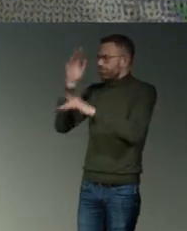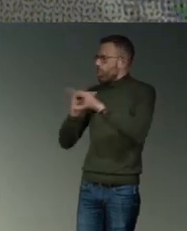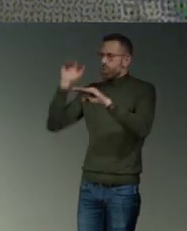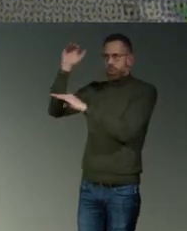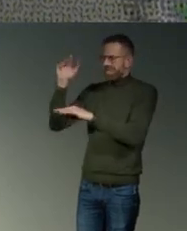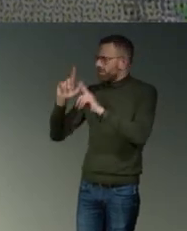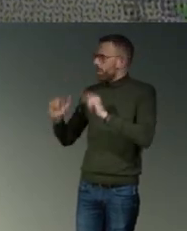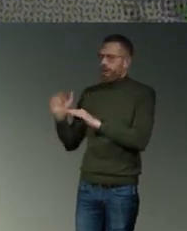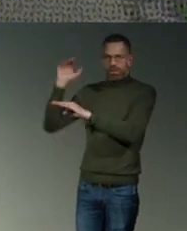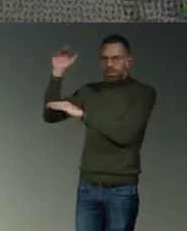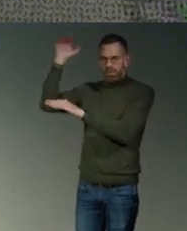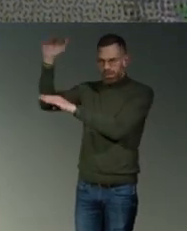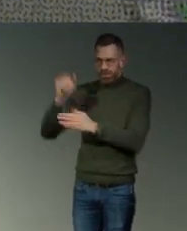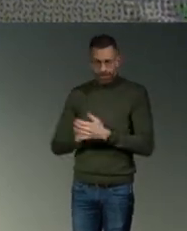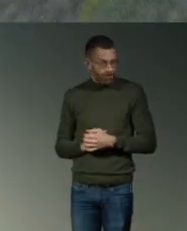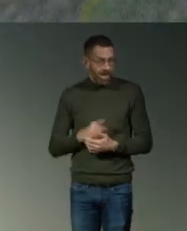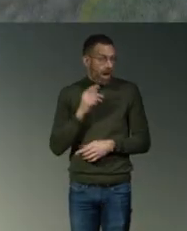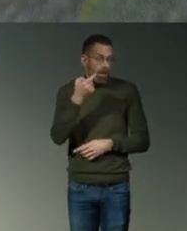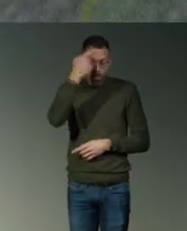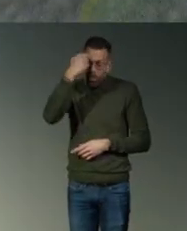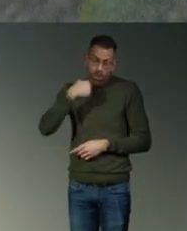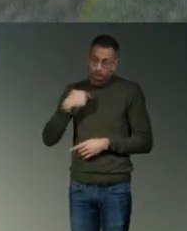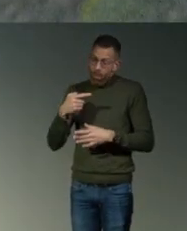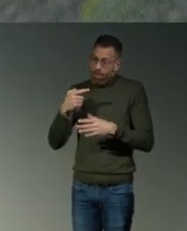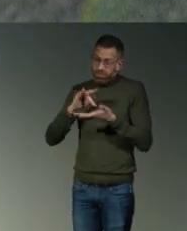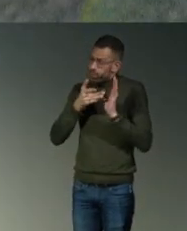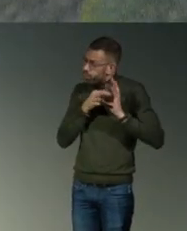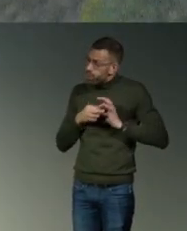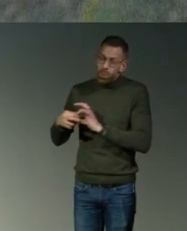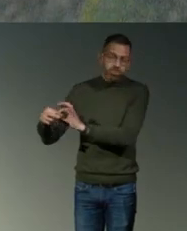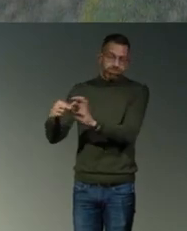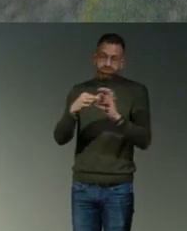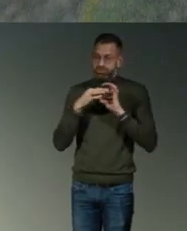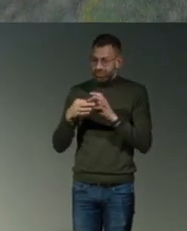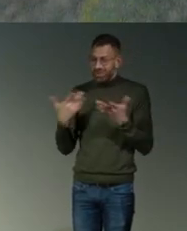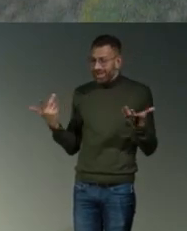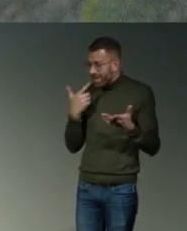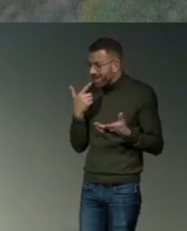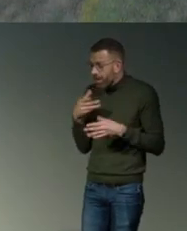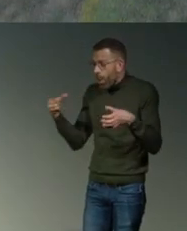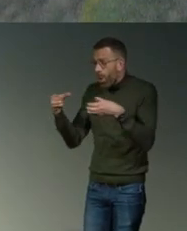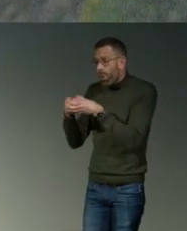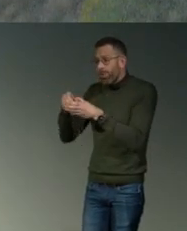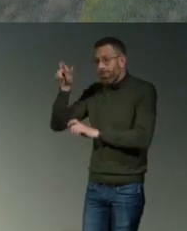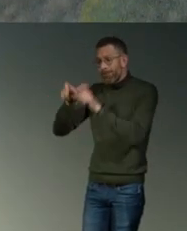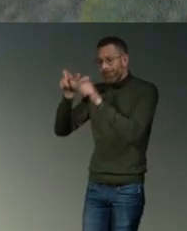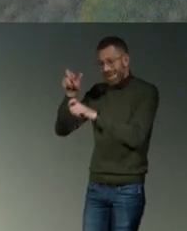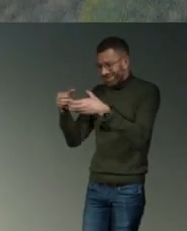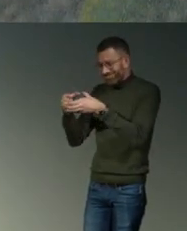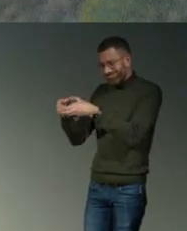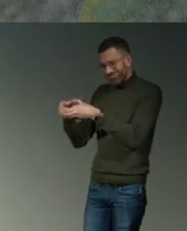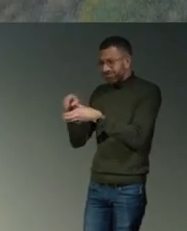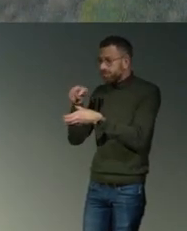notre société. Oui, pour moi, tout est lié, en fait. C'est, dès lors qu'il y a un petit groupe d'individus qui décident